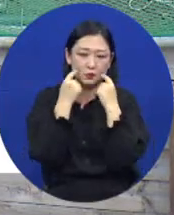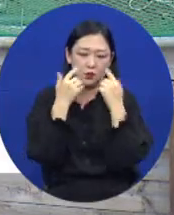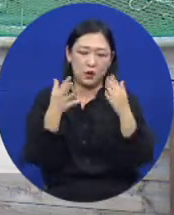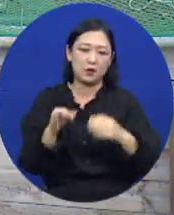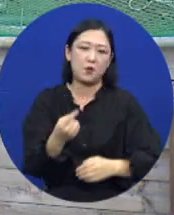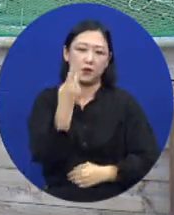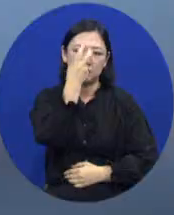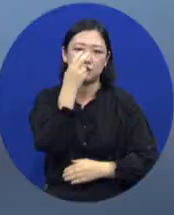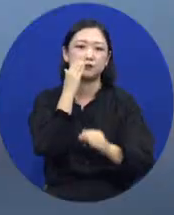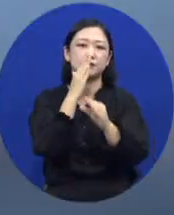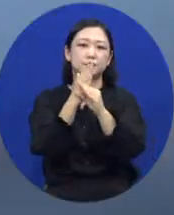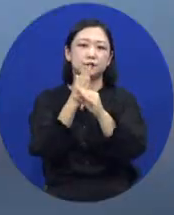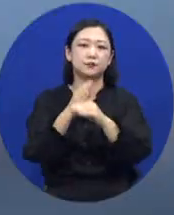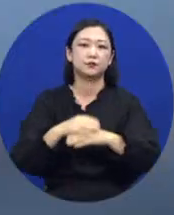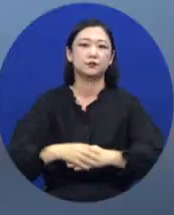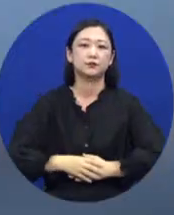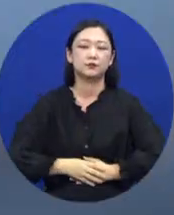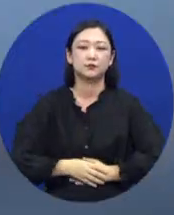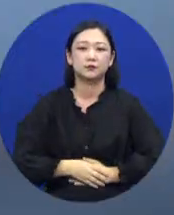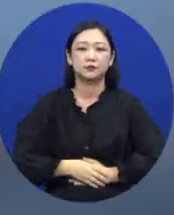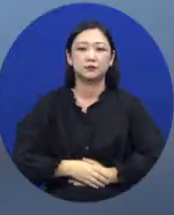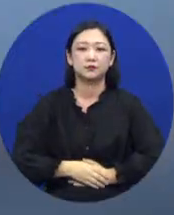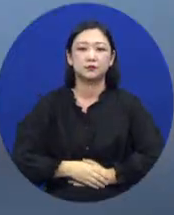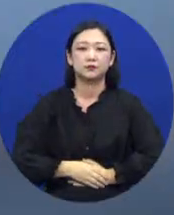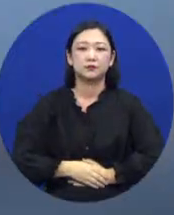사고 경위를 조사하고 있습니다